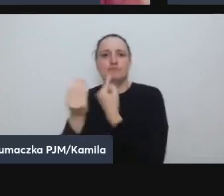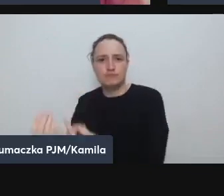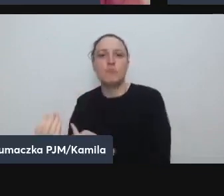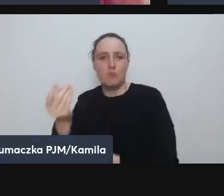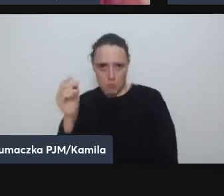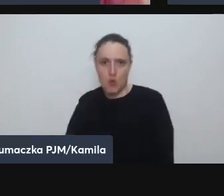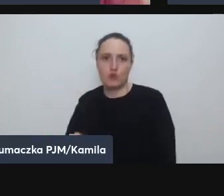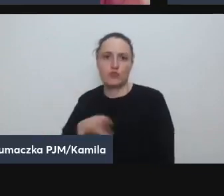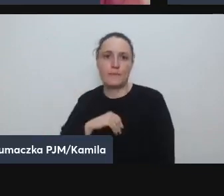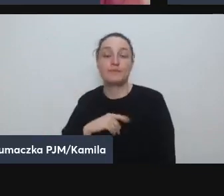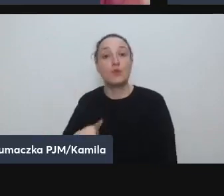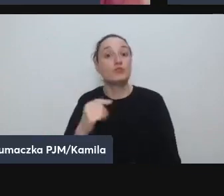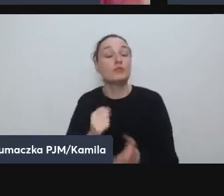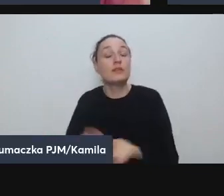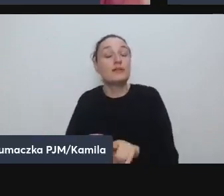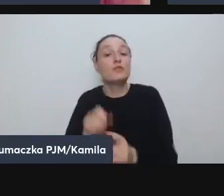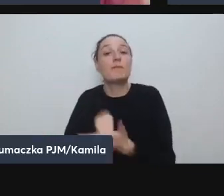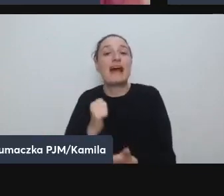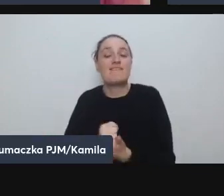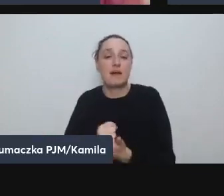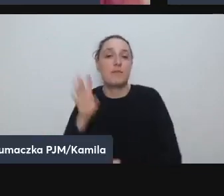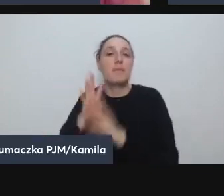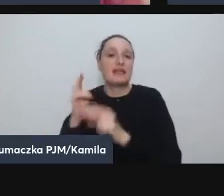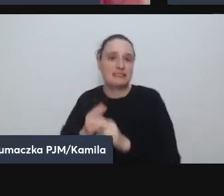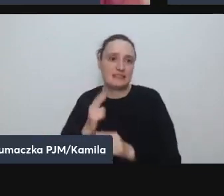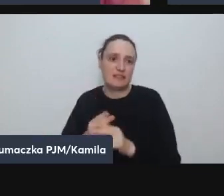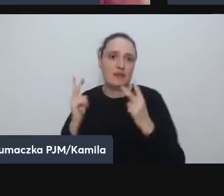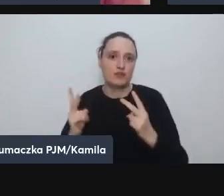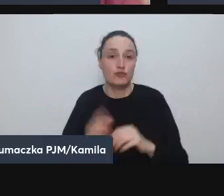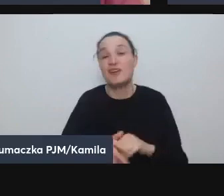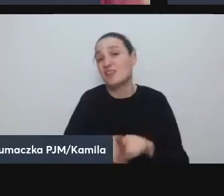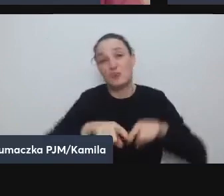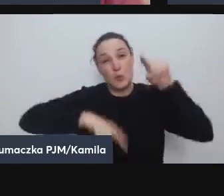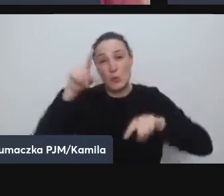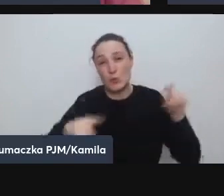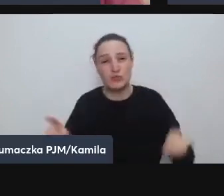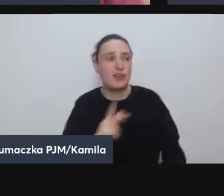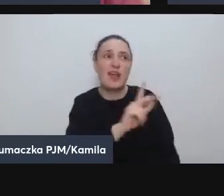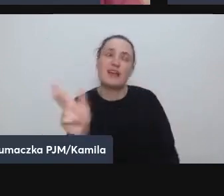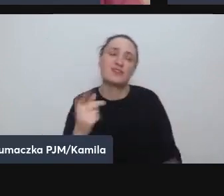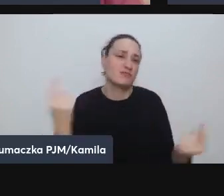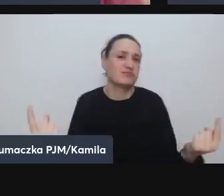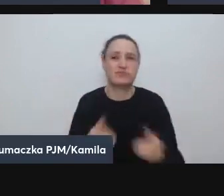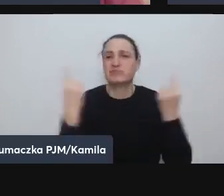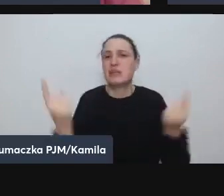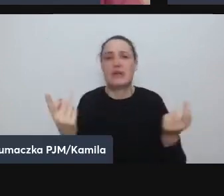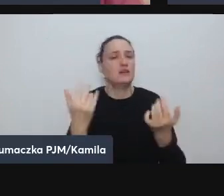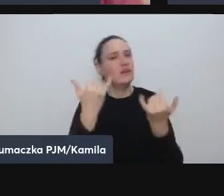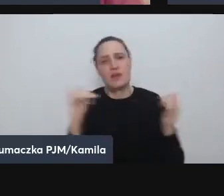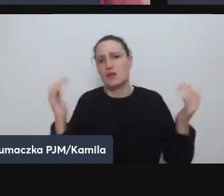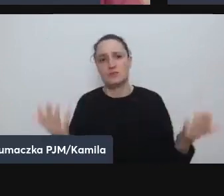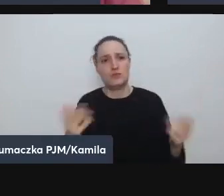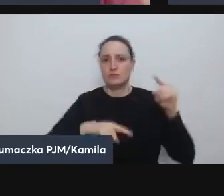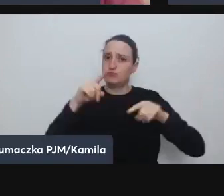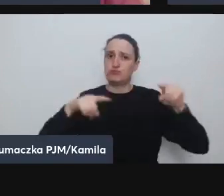wcześniej to nie padło, że to też jest dla mnie jakoś istotne. I to, że jest różnie i że każda osoba może mieć różnie i zawsze to jest takie dla